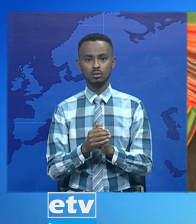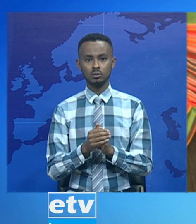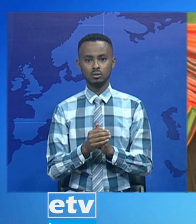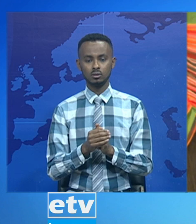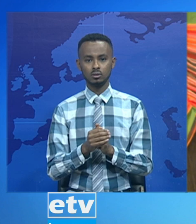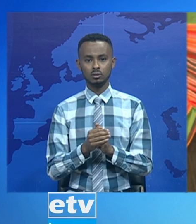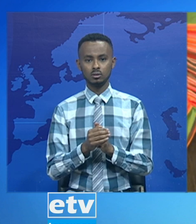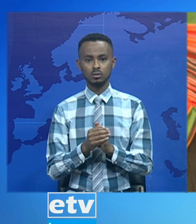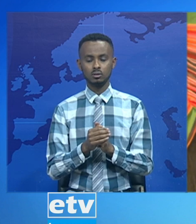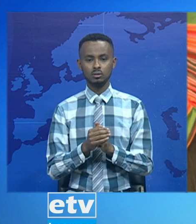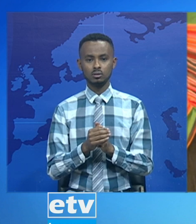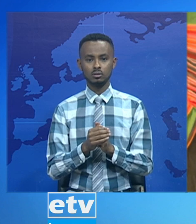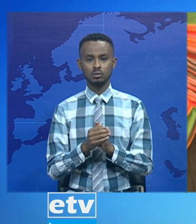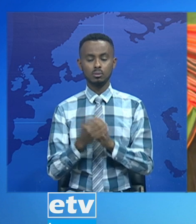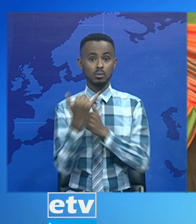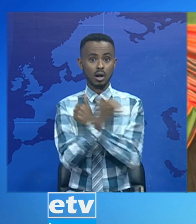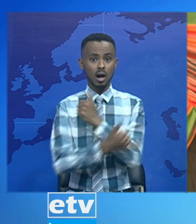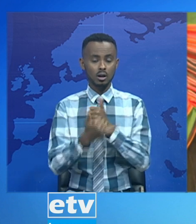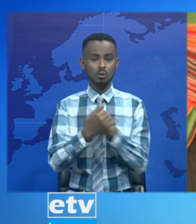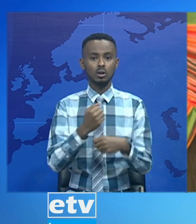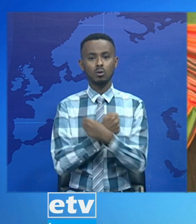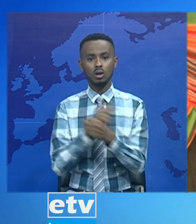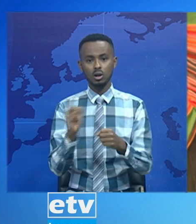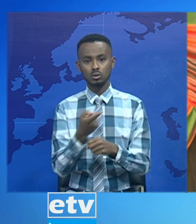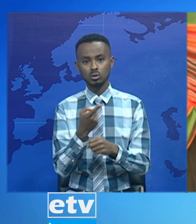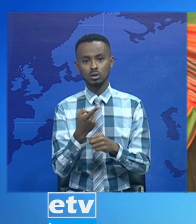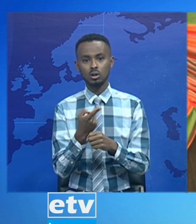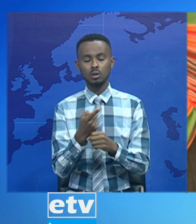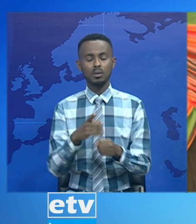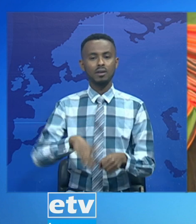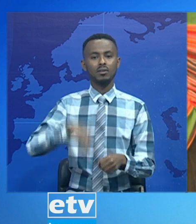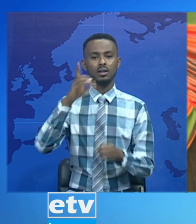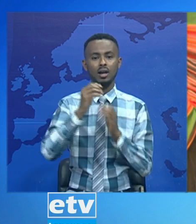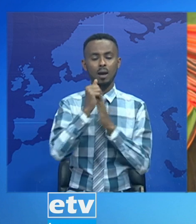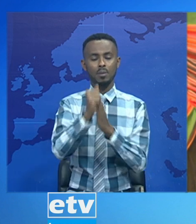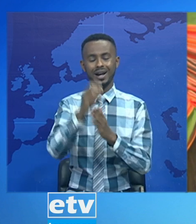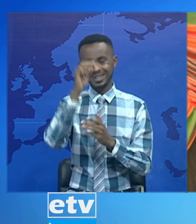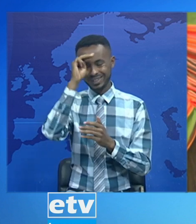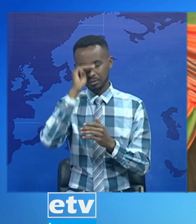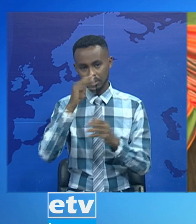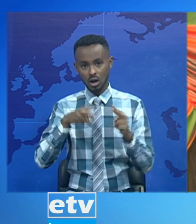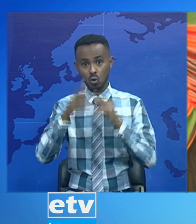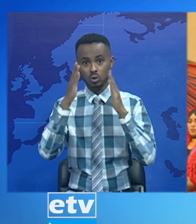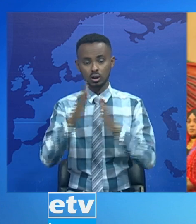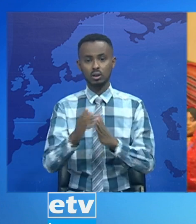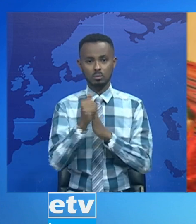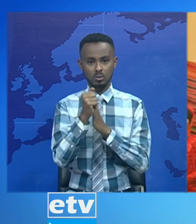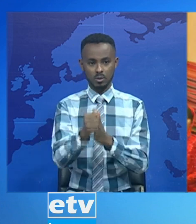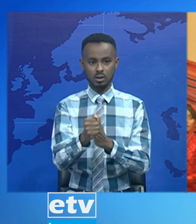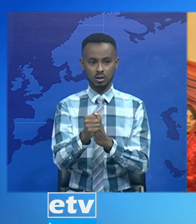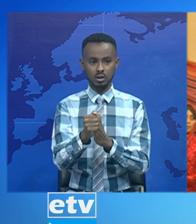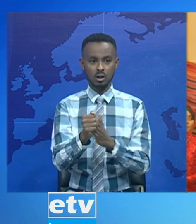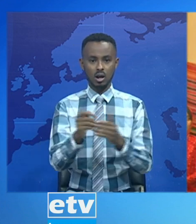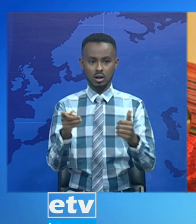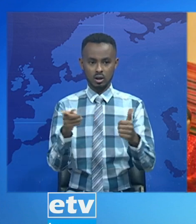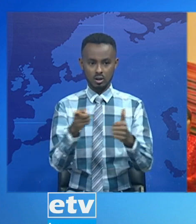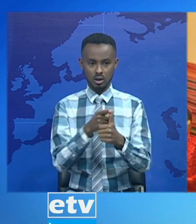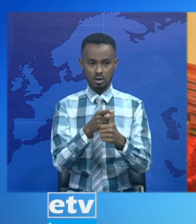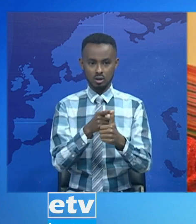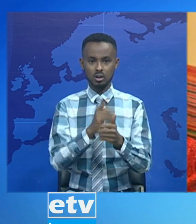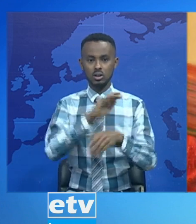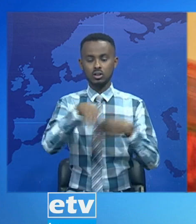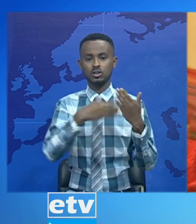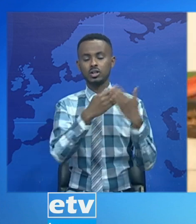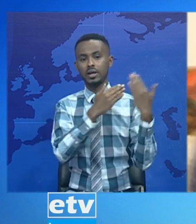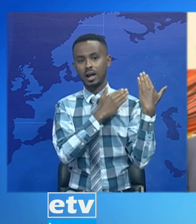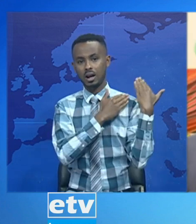ባለ ታሪኮች በርካታ ቢሆኑም ዘመቻውን በከፍተኛ አመራር ጥበብና ቁርጠኝነት በመራት አንደኛ